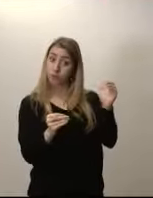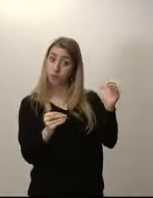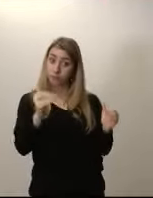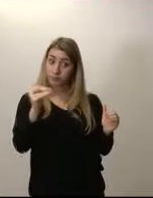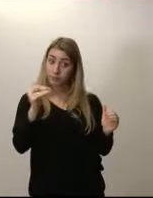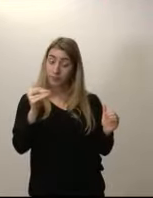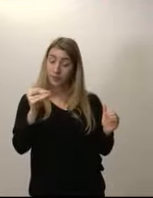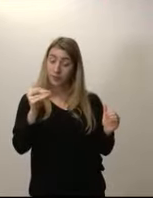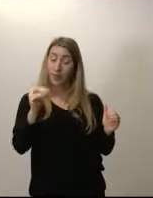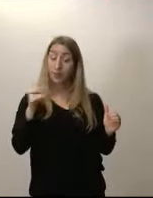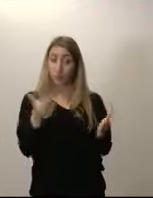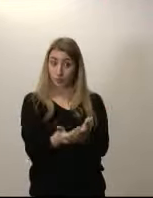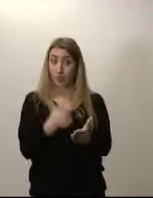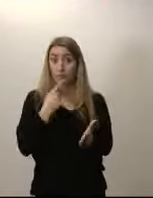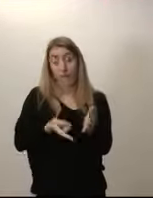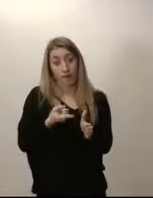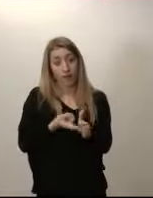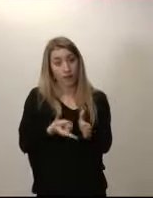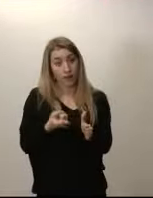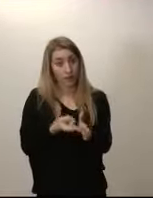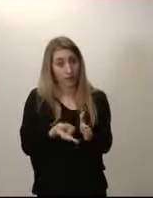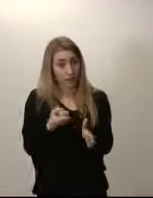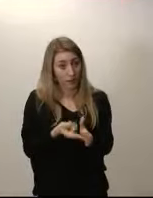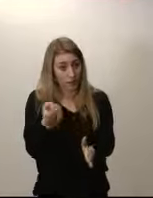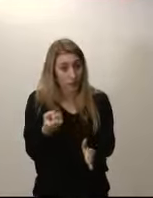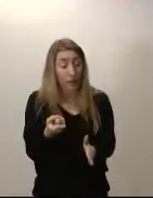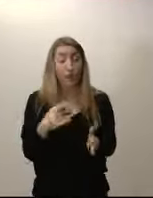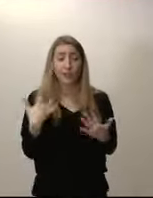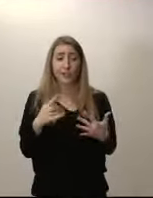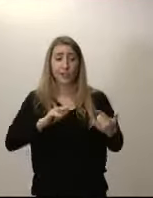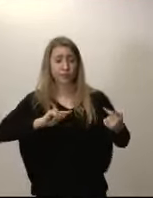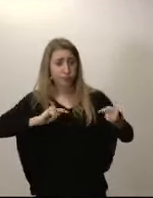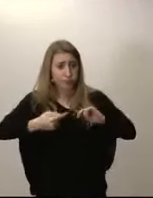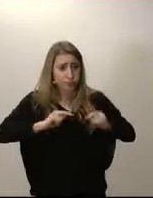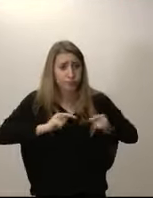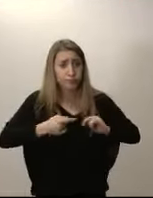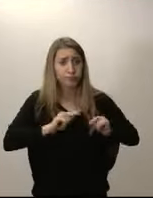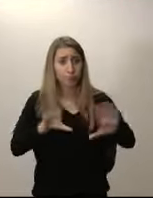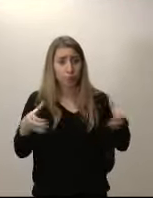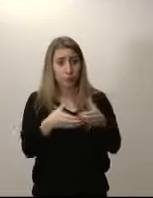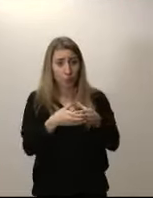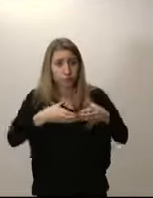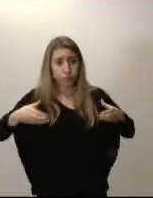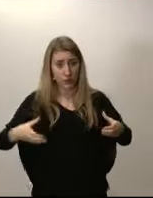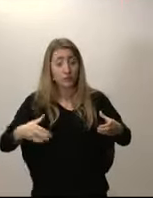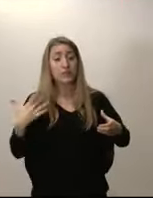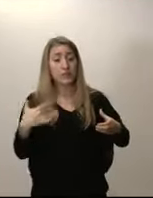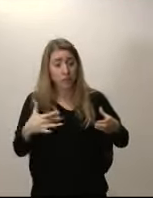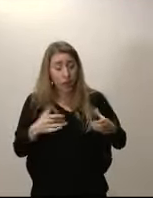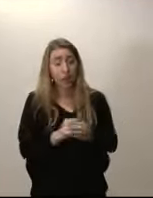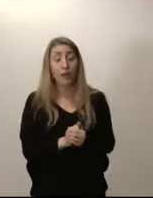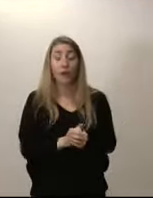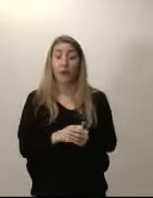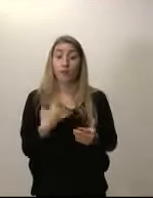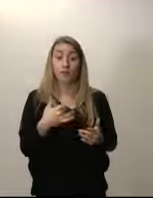qu'effectivement, je le redis, et ça a été véritablement objet de débat dans notre groupe majoritaire. Ça a été difficile d'accepter